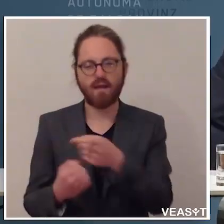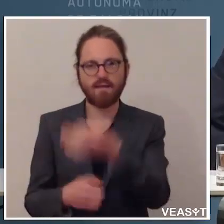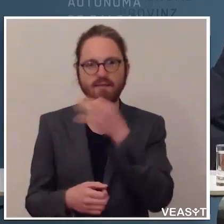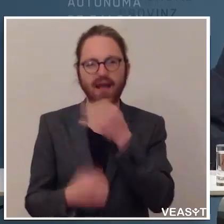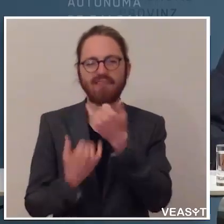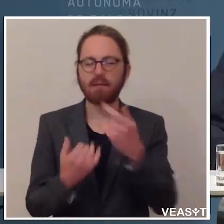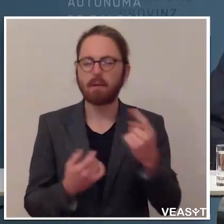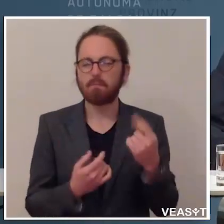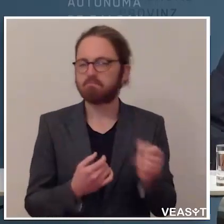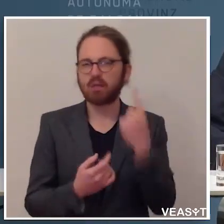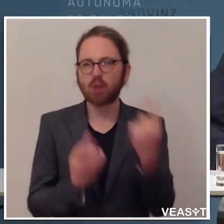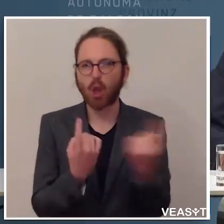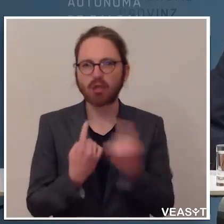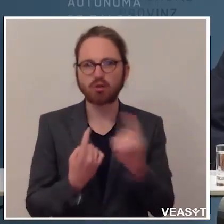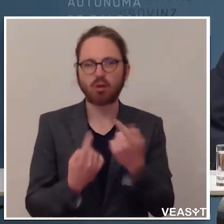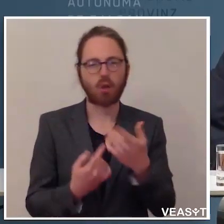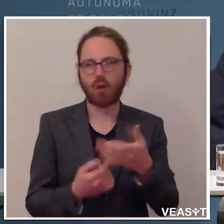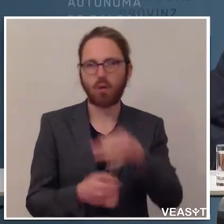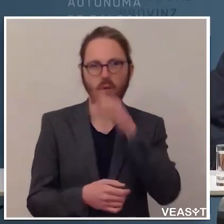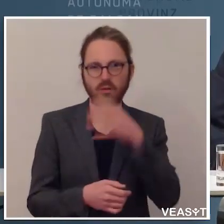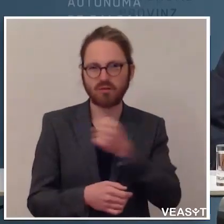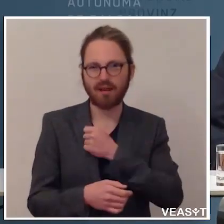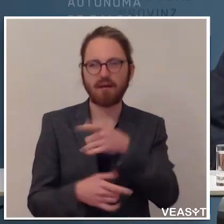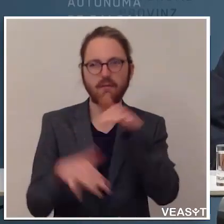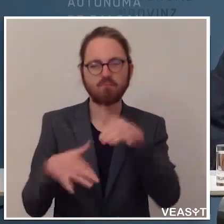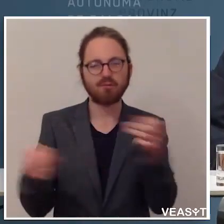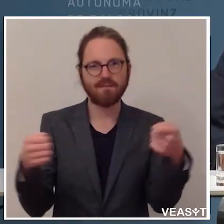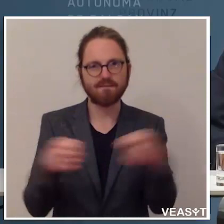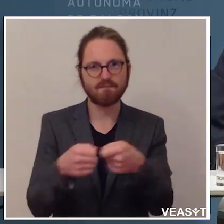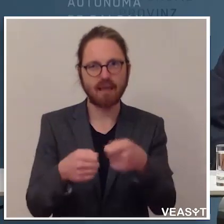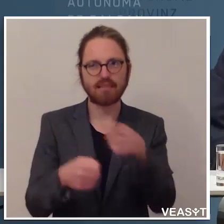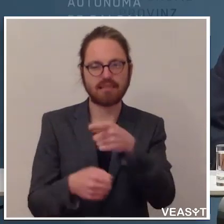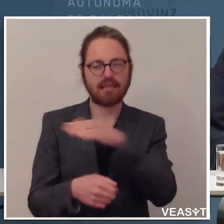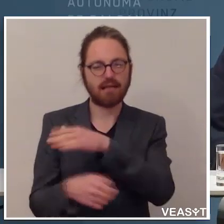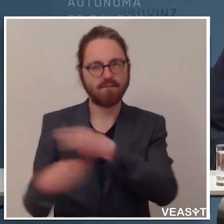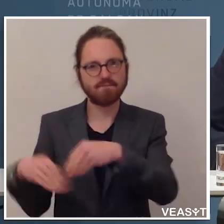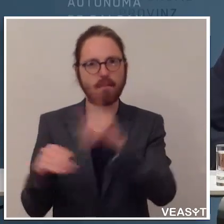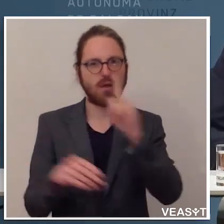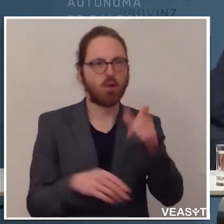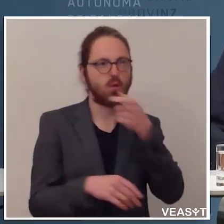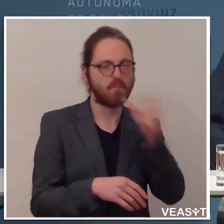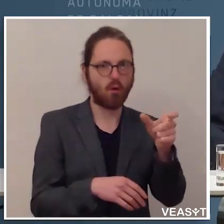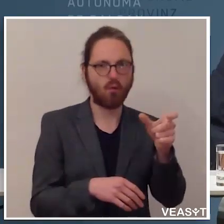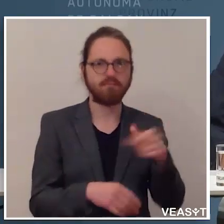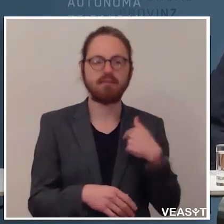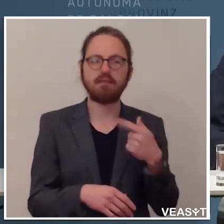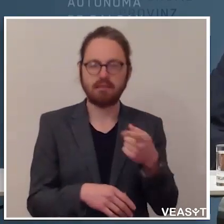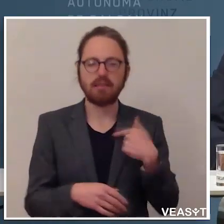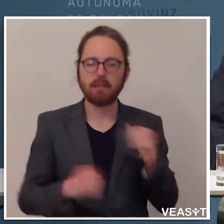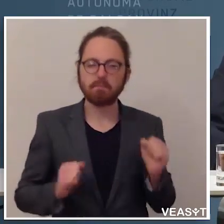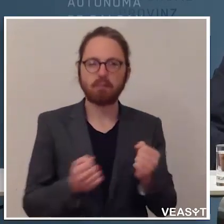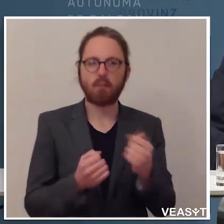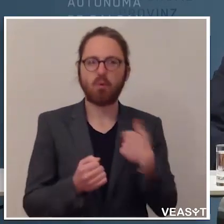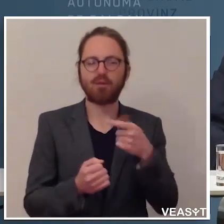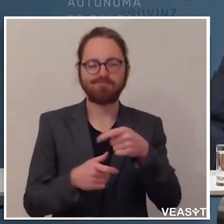ja auch kaum schaffen, jetzt Vereinbarkeit von Familie und Beruf herzustellen? Und wir haben uns bemüht, in diesem Gesetz Dienste